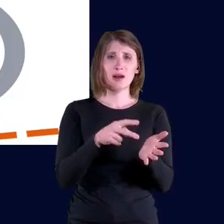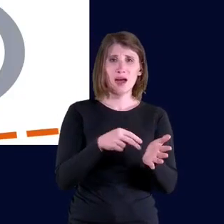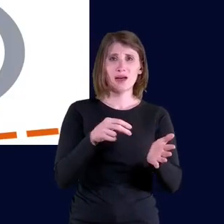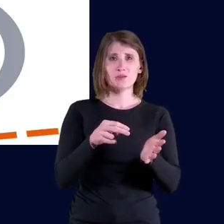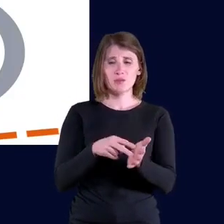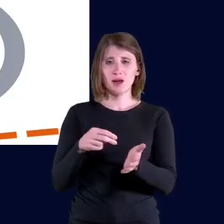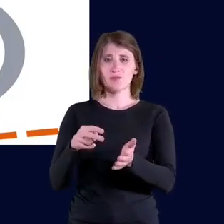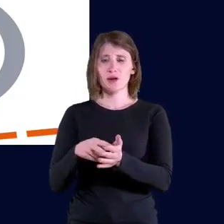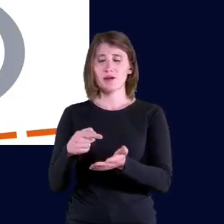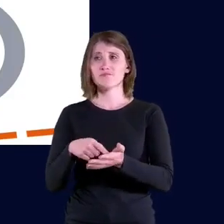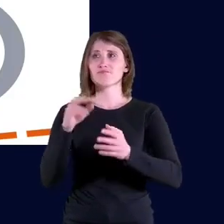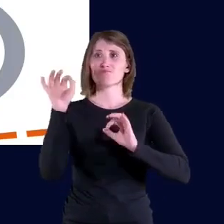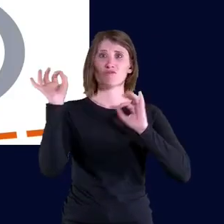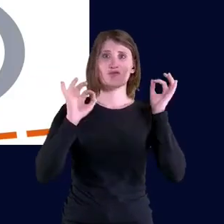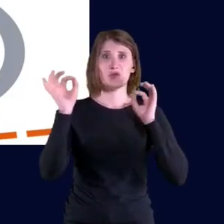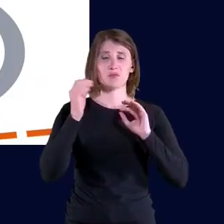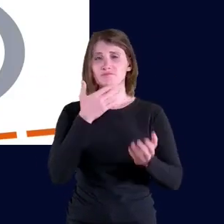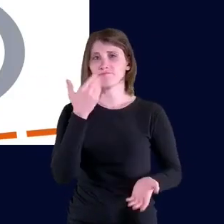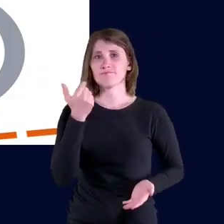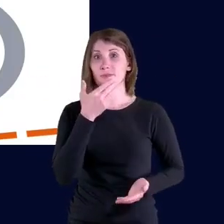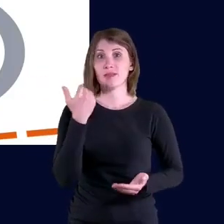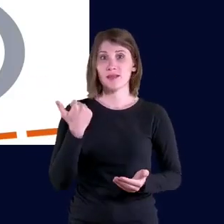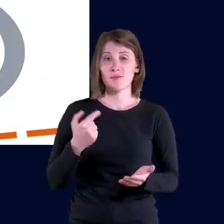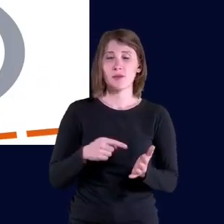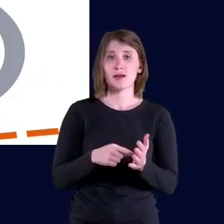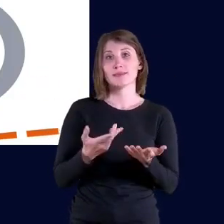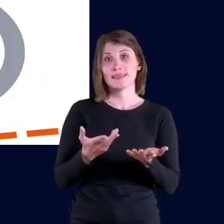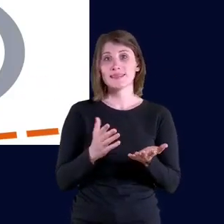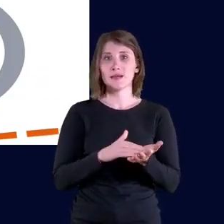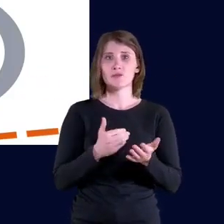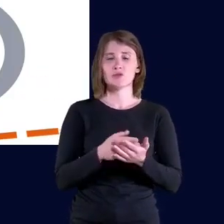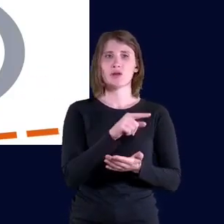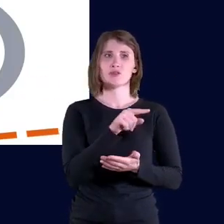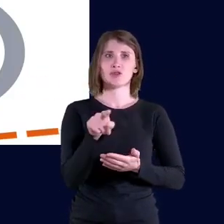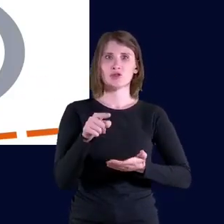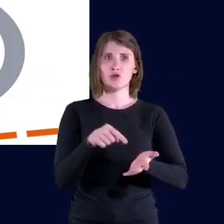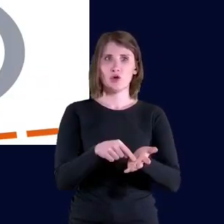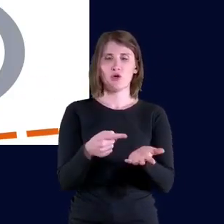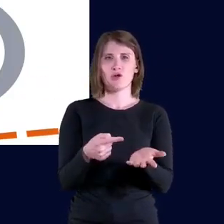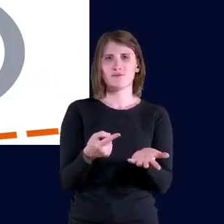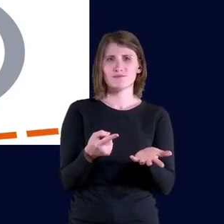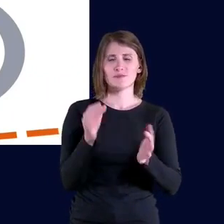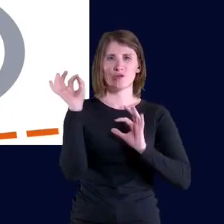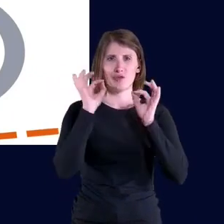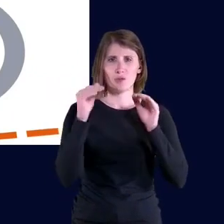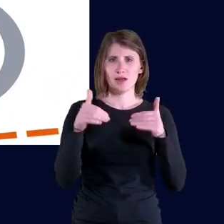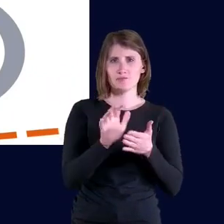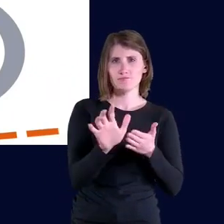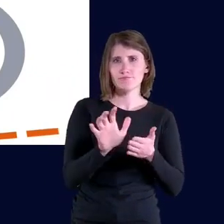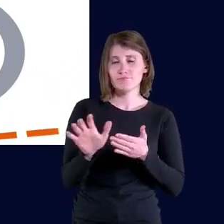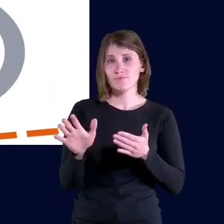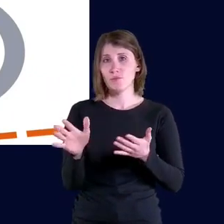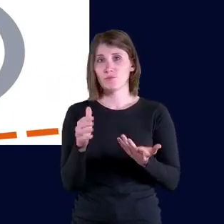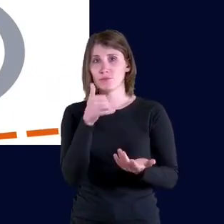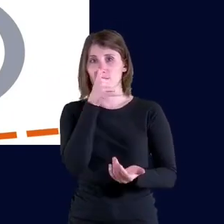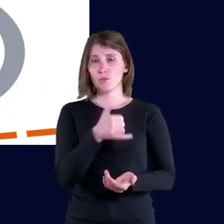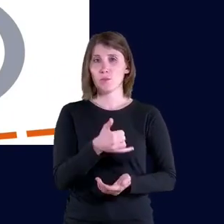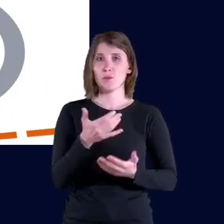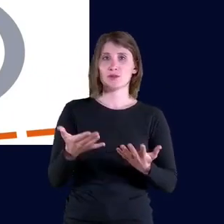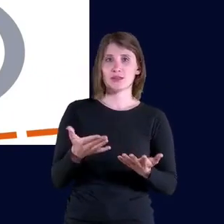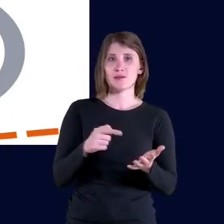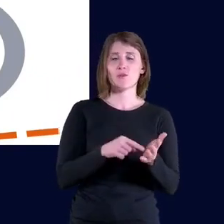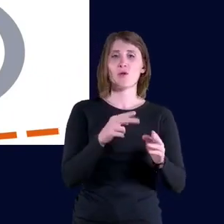w informacjach na temat tego czy czy można udostępniać poszczególne wersję artykułów ponieważ niestety